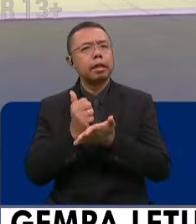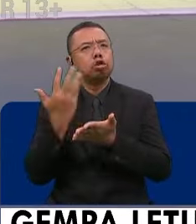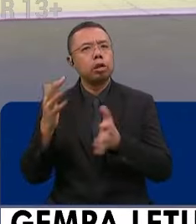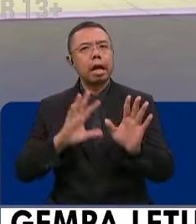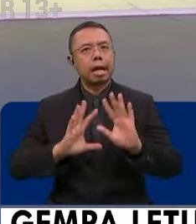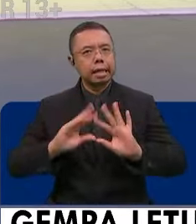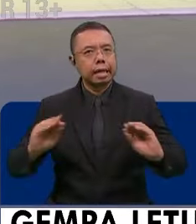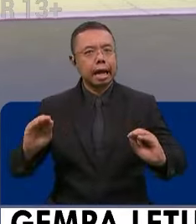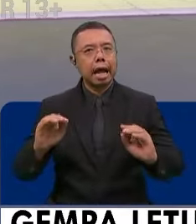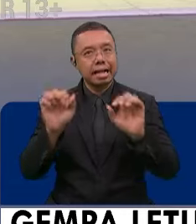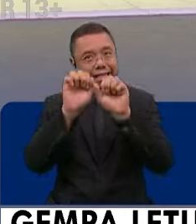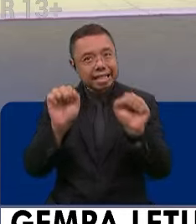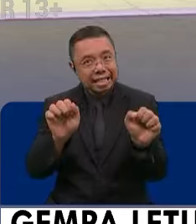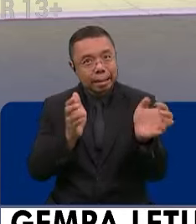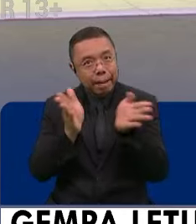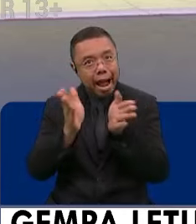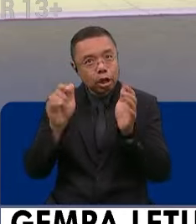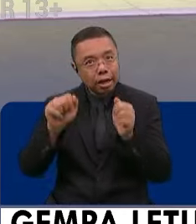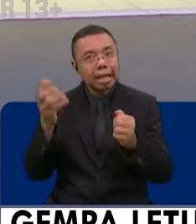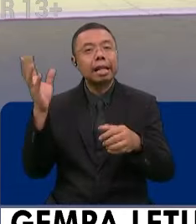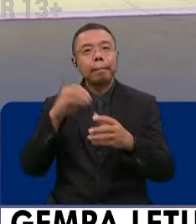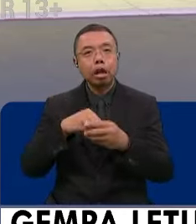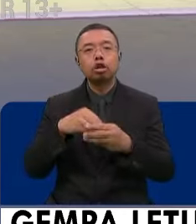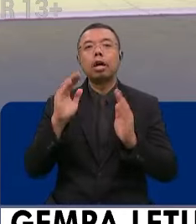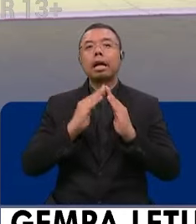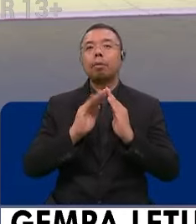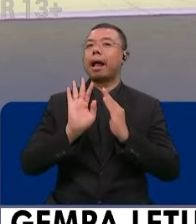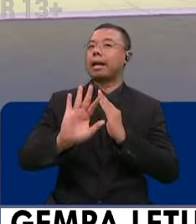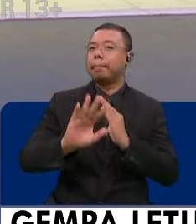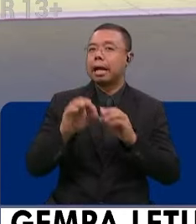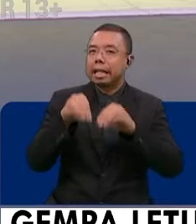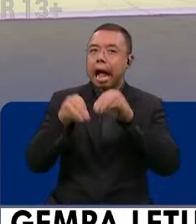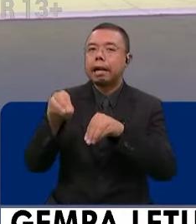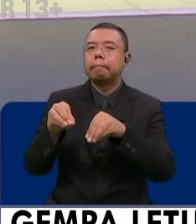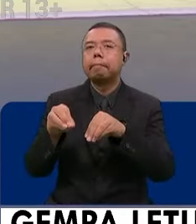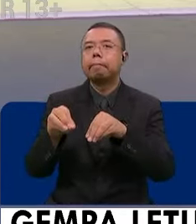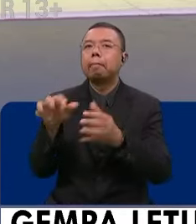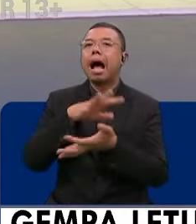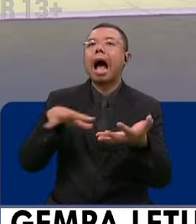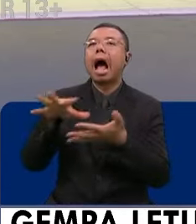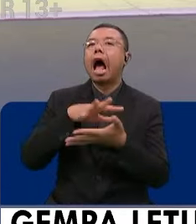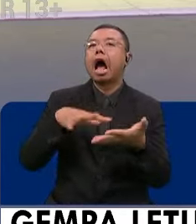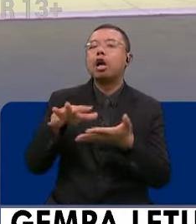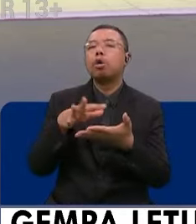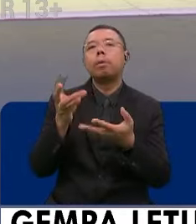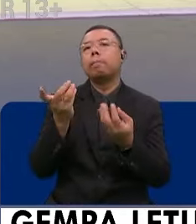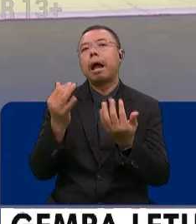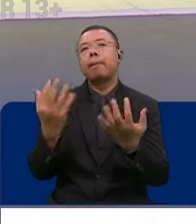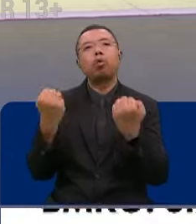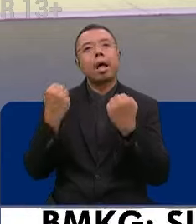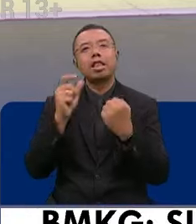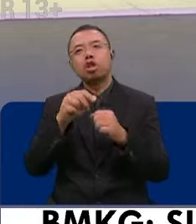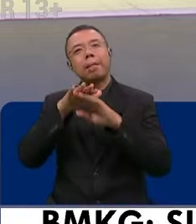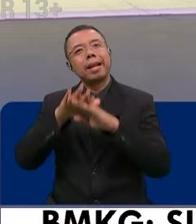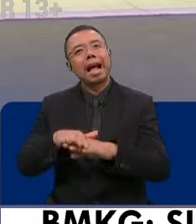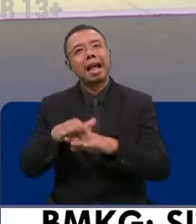ekosistem pengendalian ini, termasuk tadi ya menanami pekarangan-pekarangan kosong, seberapa signifikan menekan inflasi di Madiun Pak